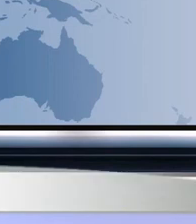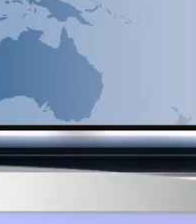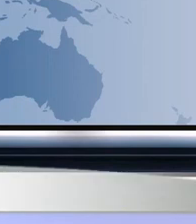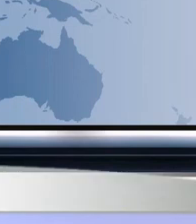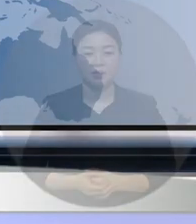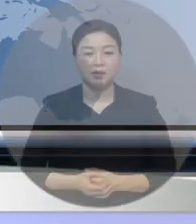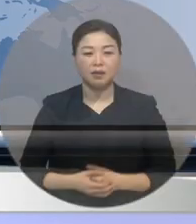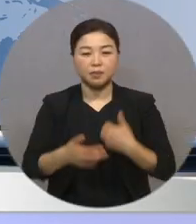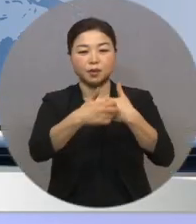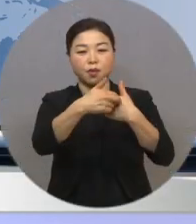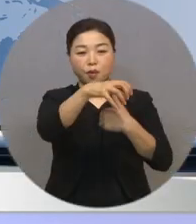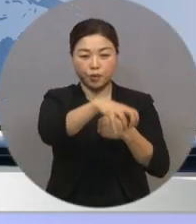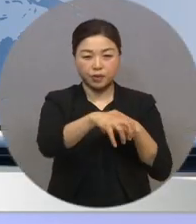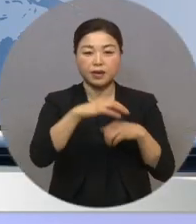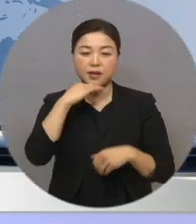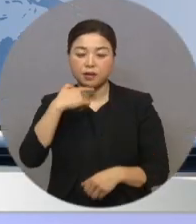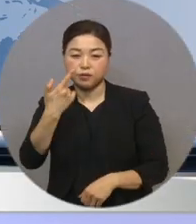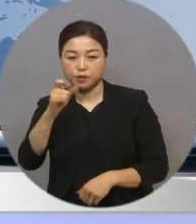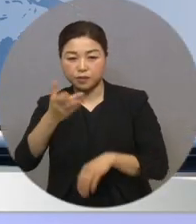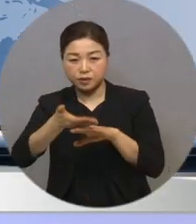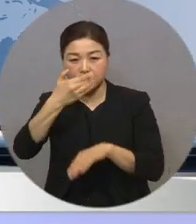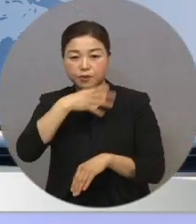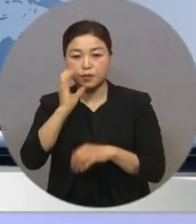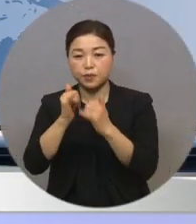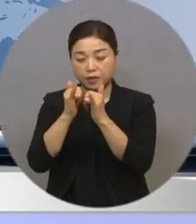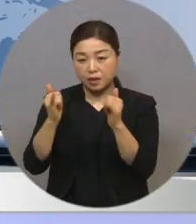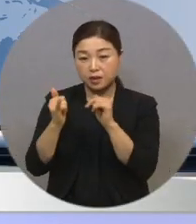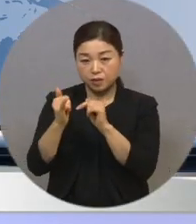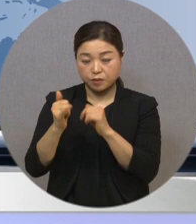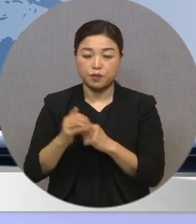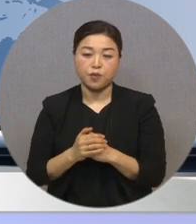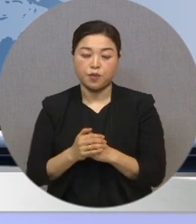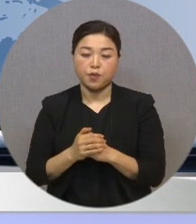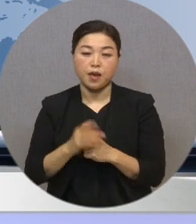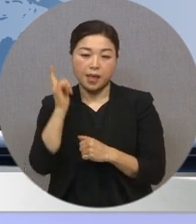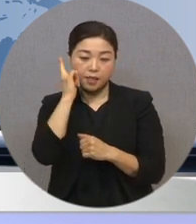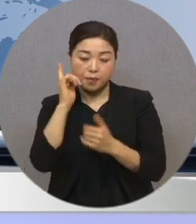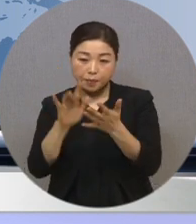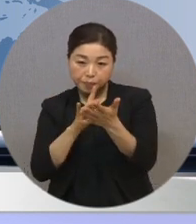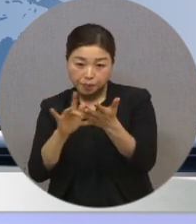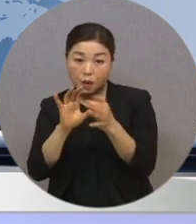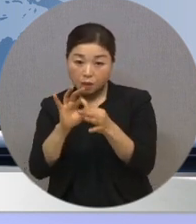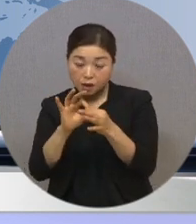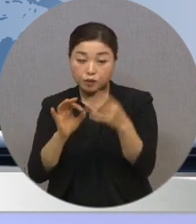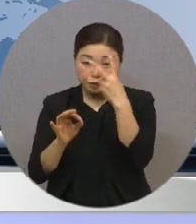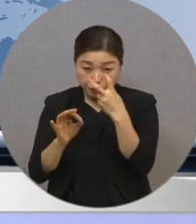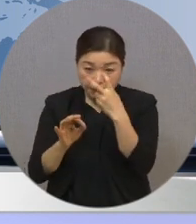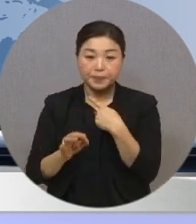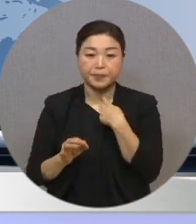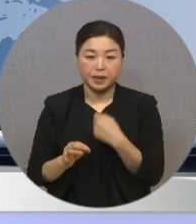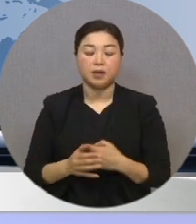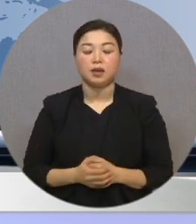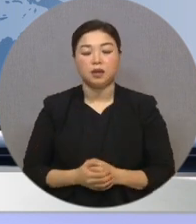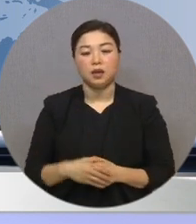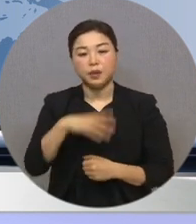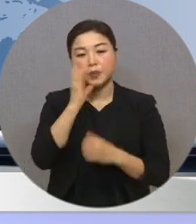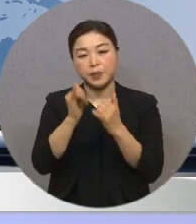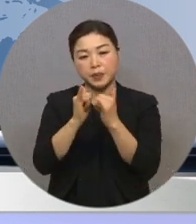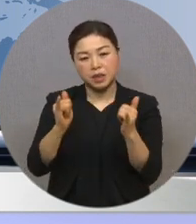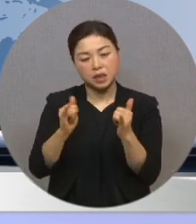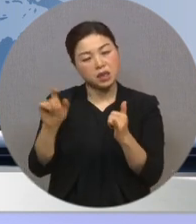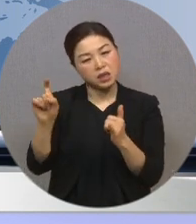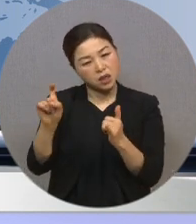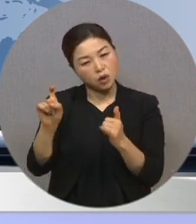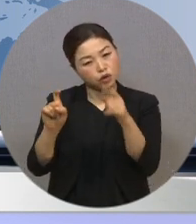국내에 한 병원이 65세 이상 노인을 대상으로 스마트폰 사용에 관한 조사를 했는데요이 노인 10명